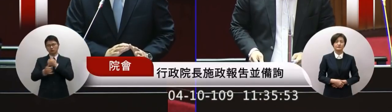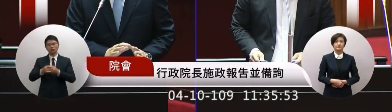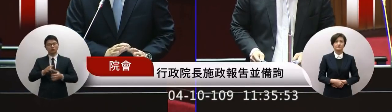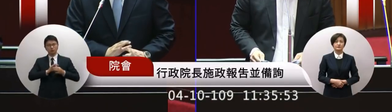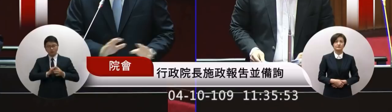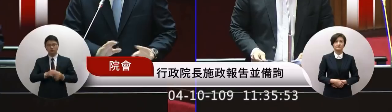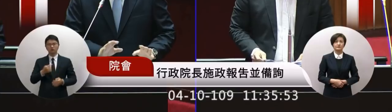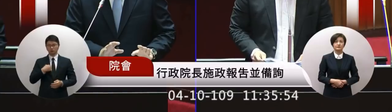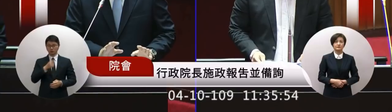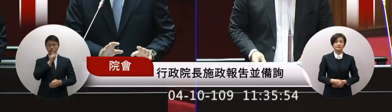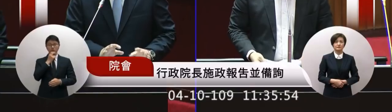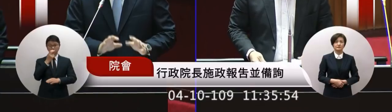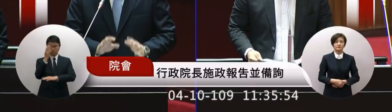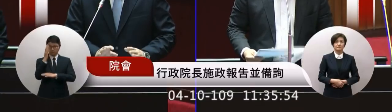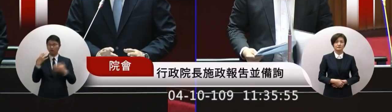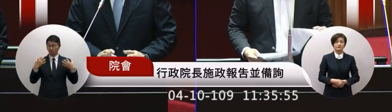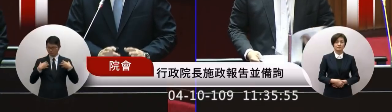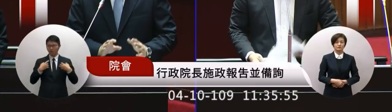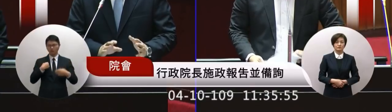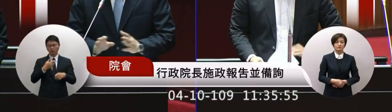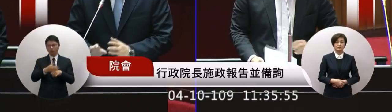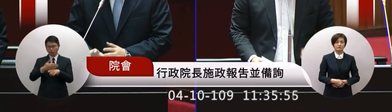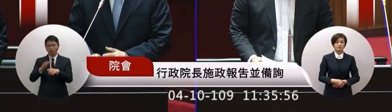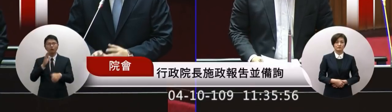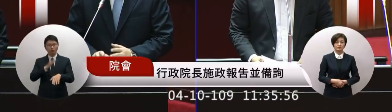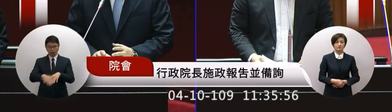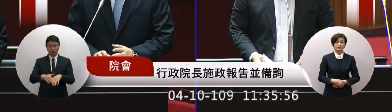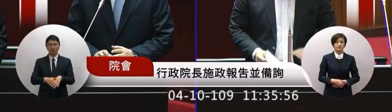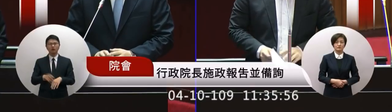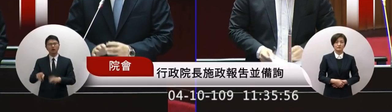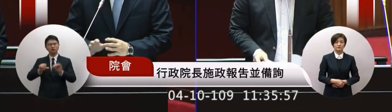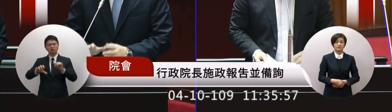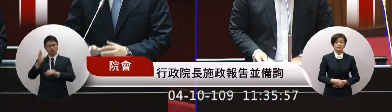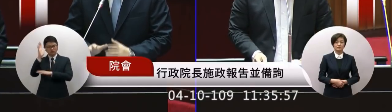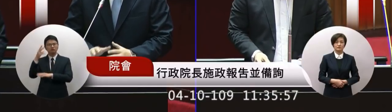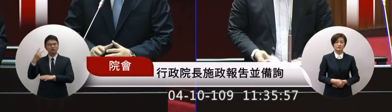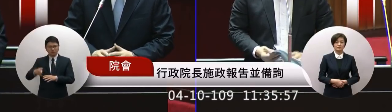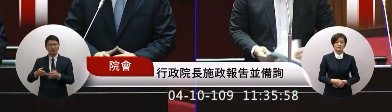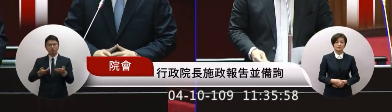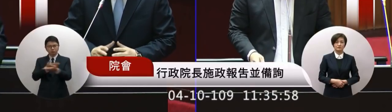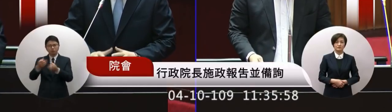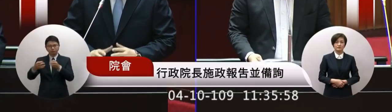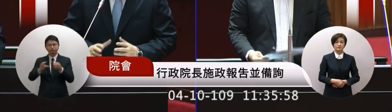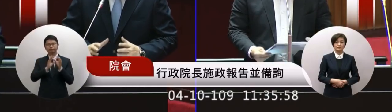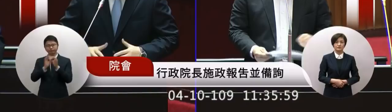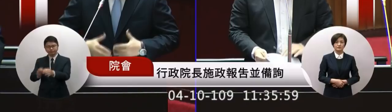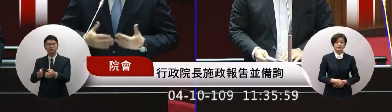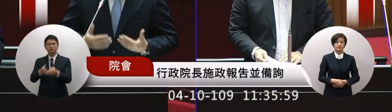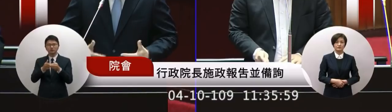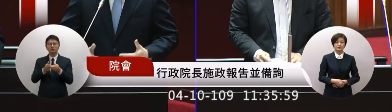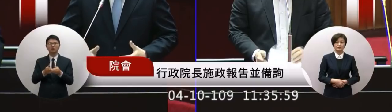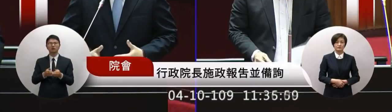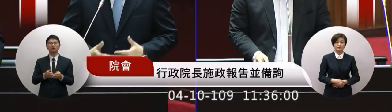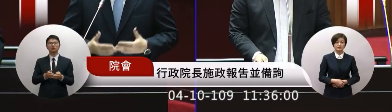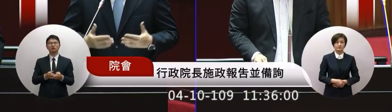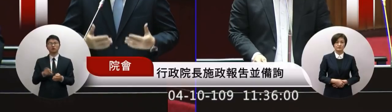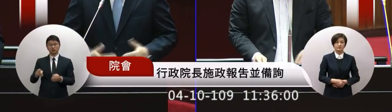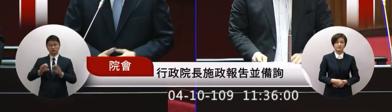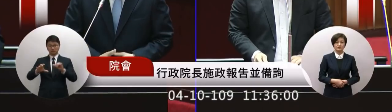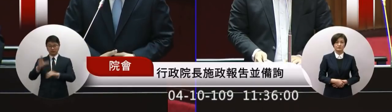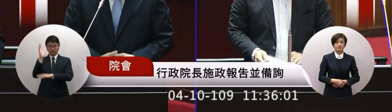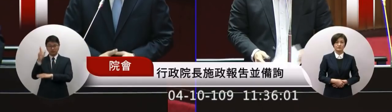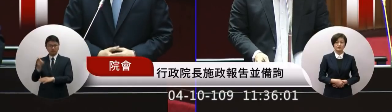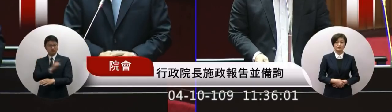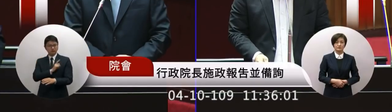负担的哦，阮袂推迟，啊，地方的部分嘛，请大家甲因协商，哦，无可能讲哦，地方拢啊无这个